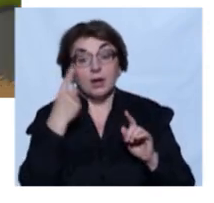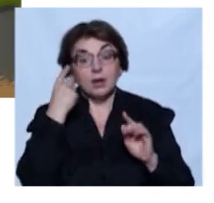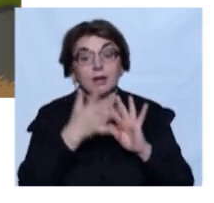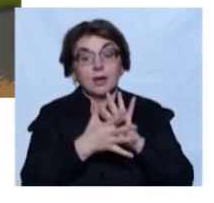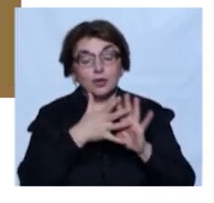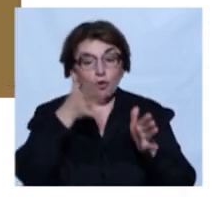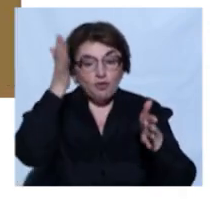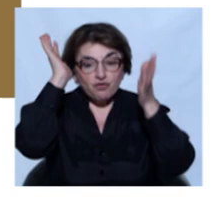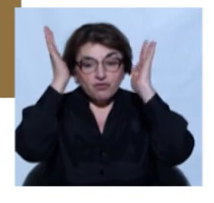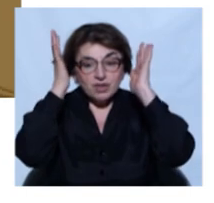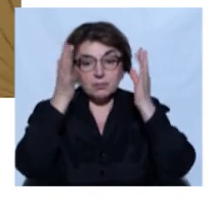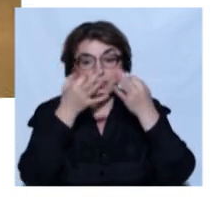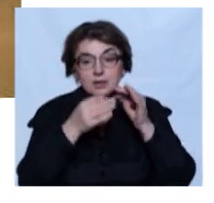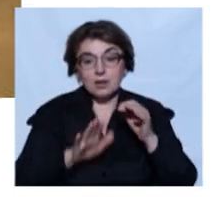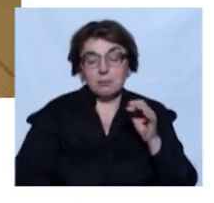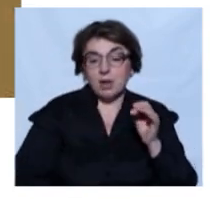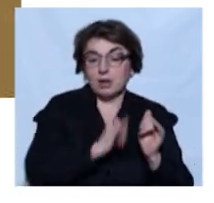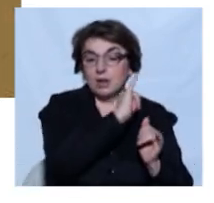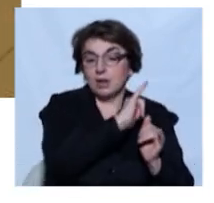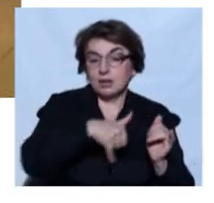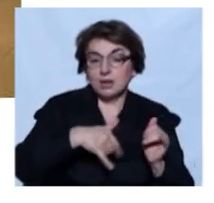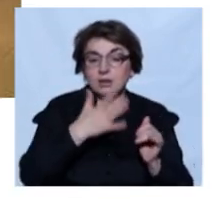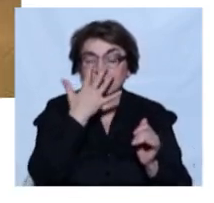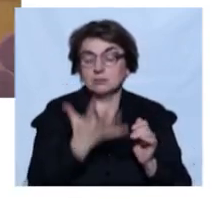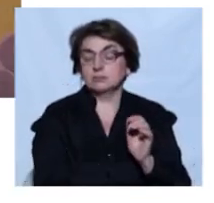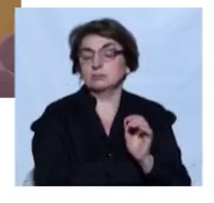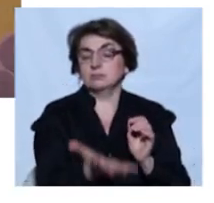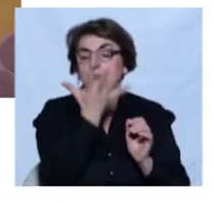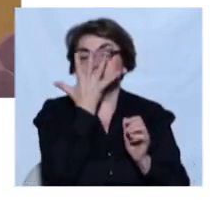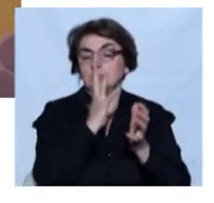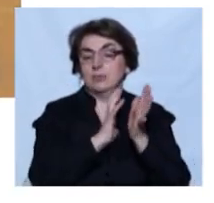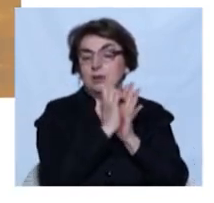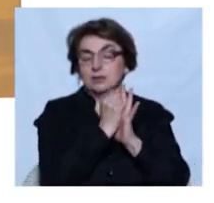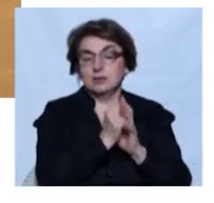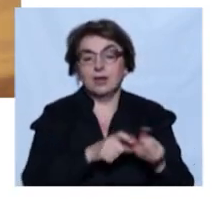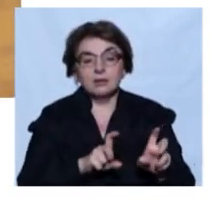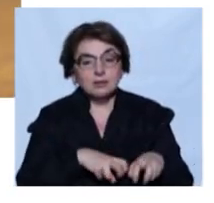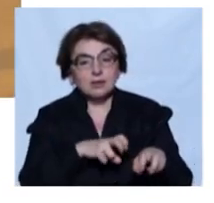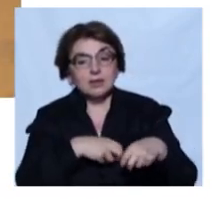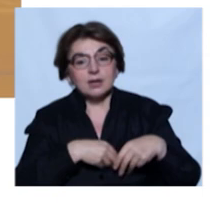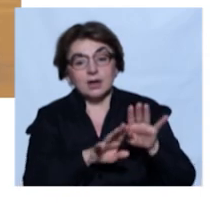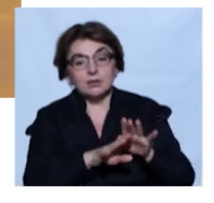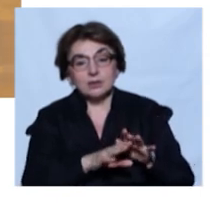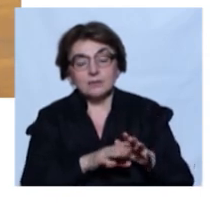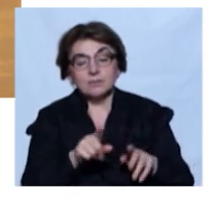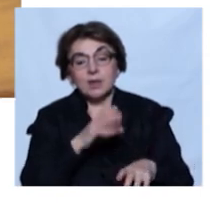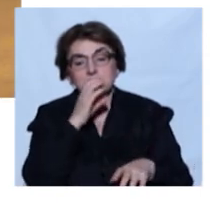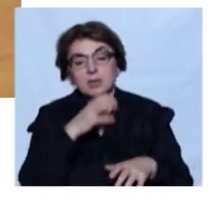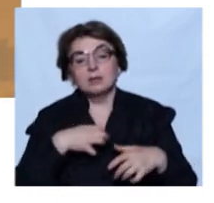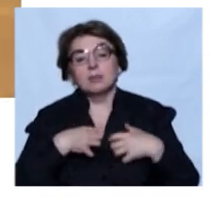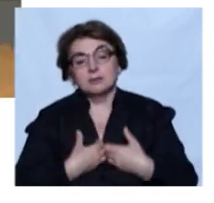იგრძნო, მგელს წეხლი ჰკრა, თავპირი დაულეწა და გაქუსლა. მგელმა სინანულით